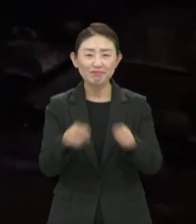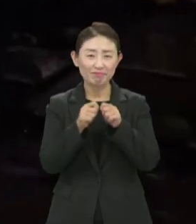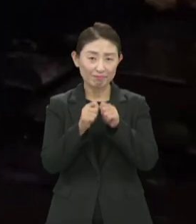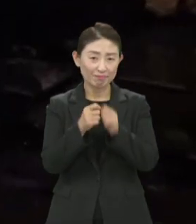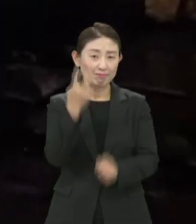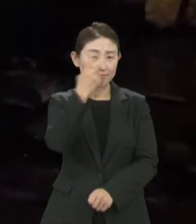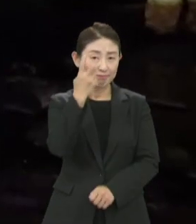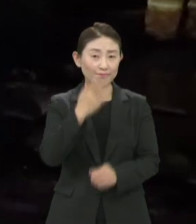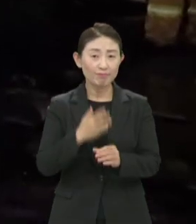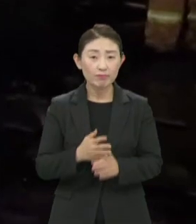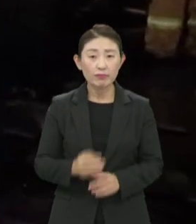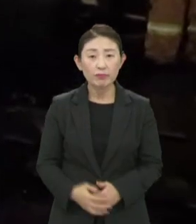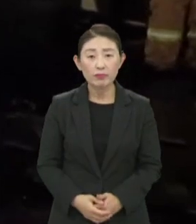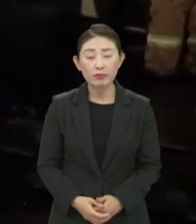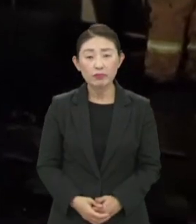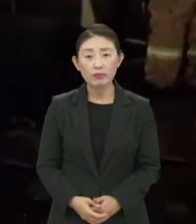중입니다